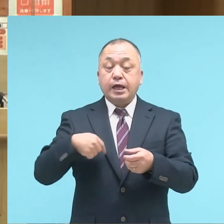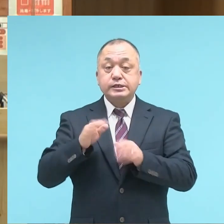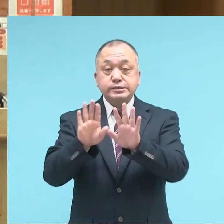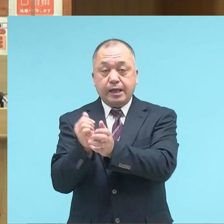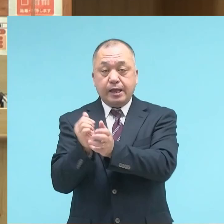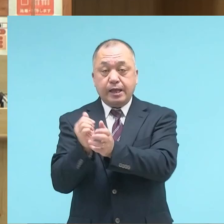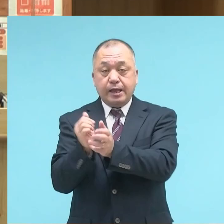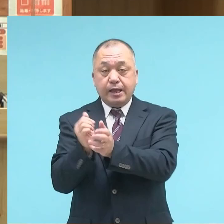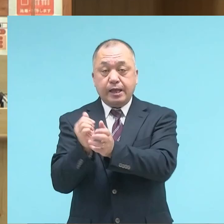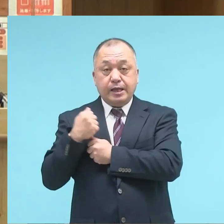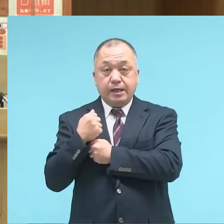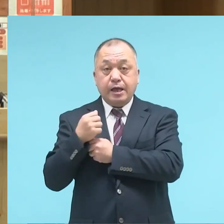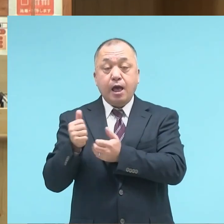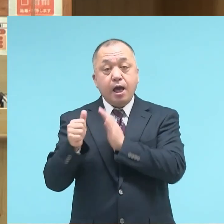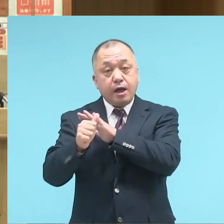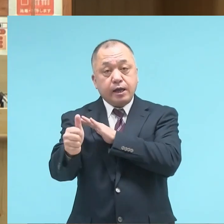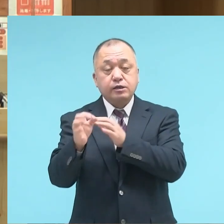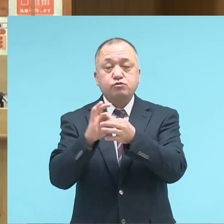いんですけれども、